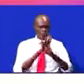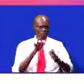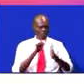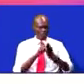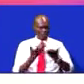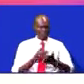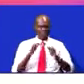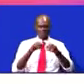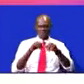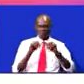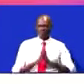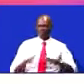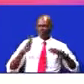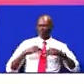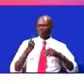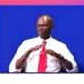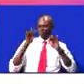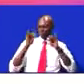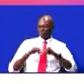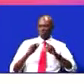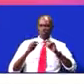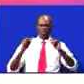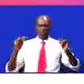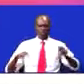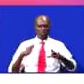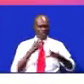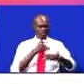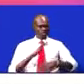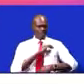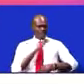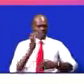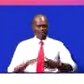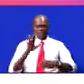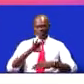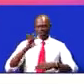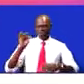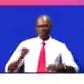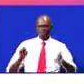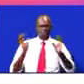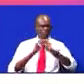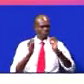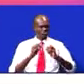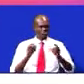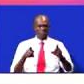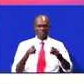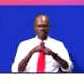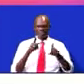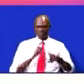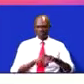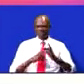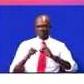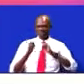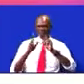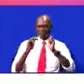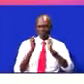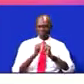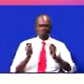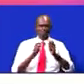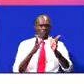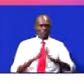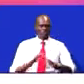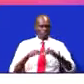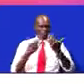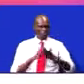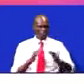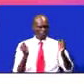ringre oganda ma bende koro osebudho kanyo endo, kendo wegi pok okawo nyaka gi e kinde nindi, ka gitwak koda jofwambo e laro mar kano ringre